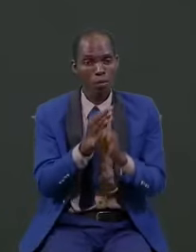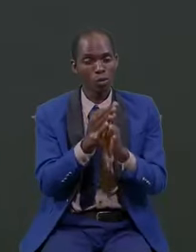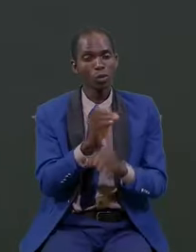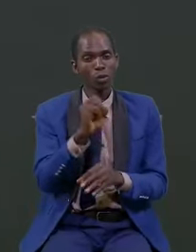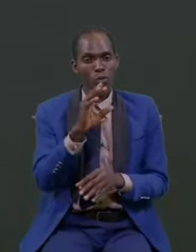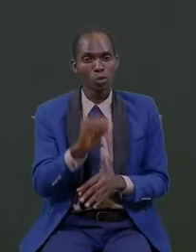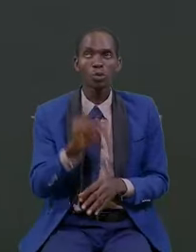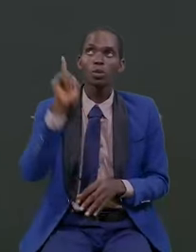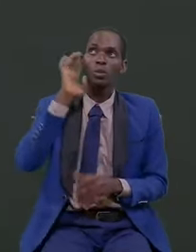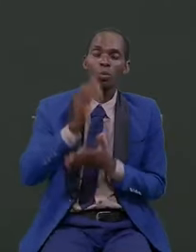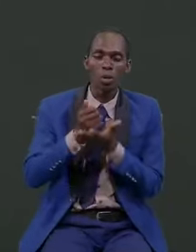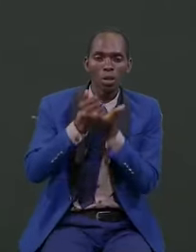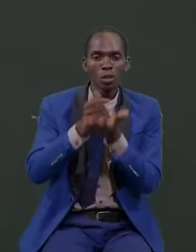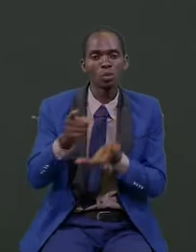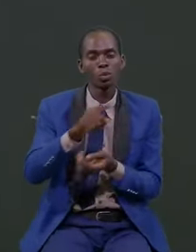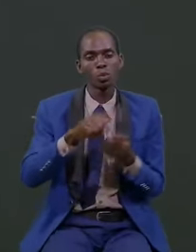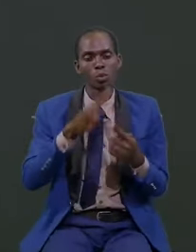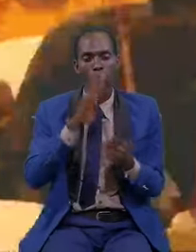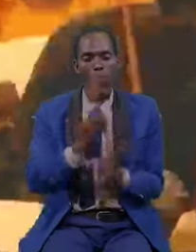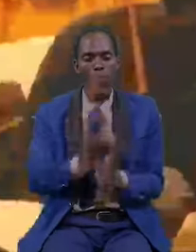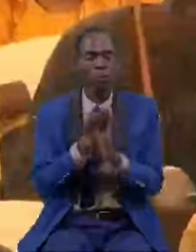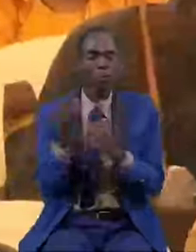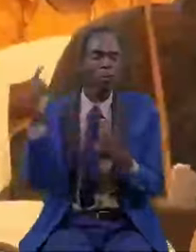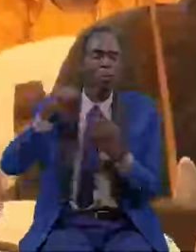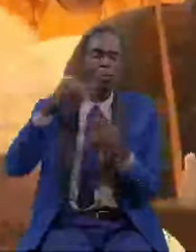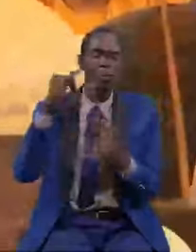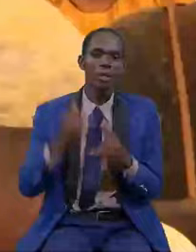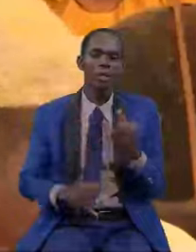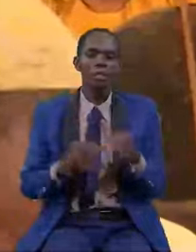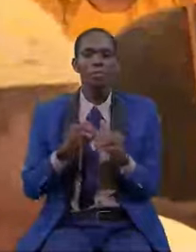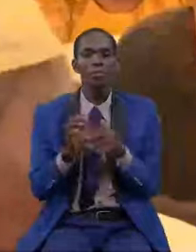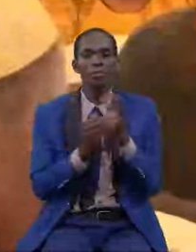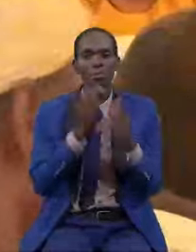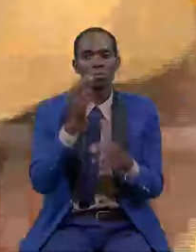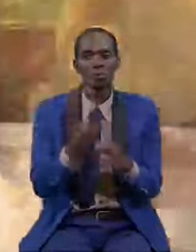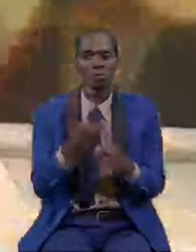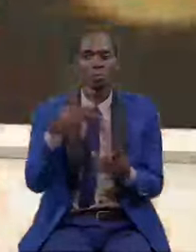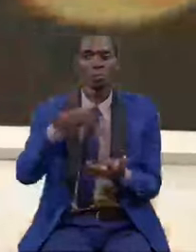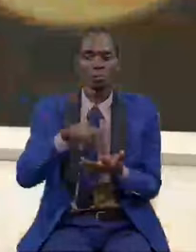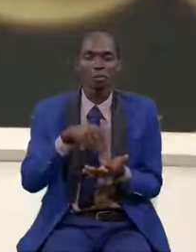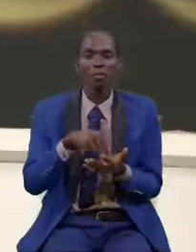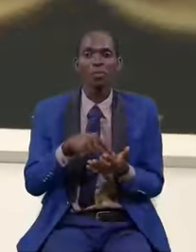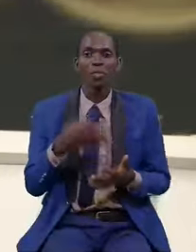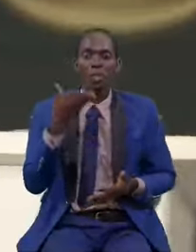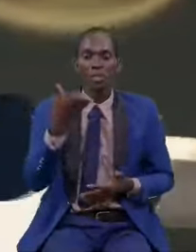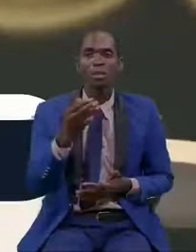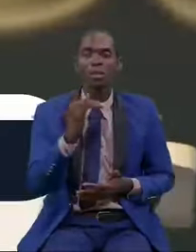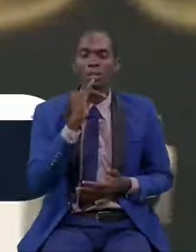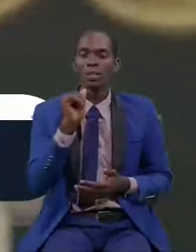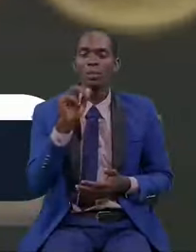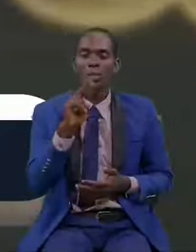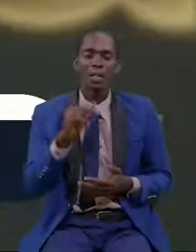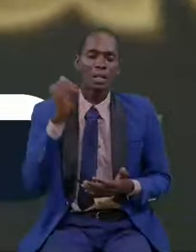fidèle tout au long du chemin. Amen. Tenez-vous debout, il y a un amen dans votre